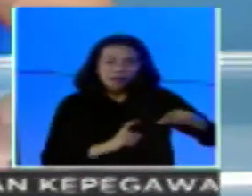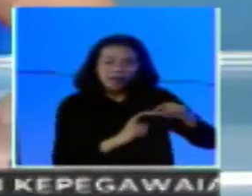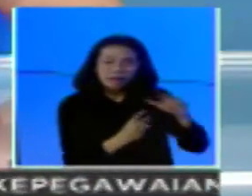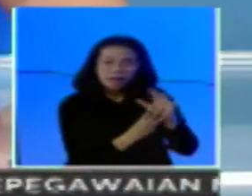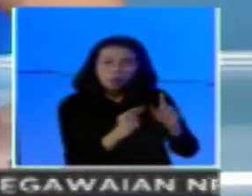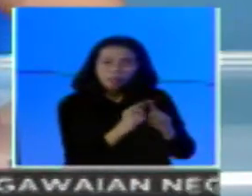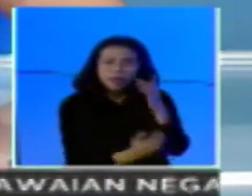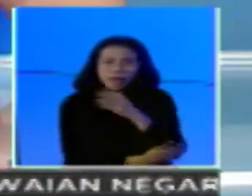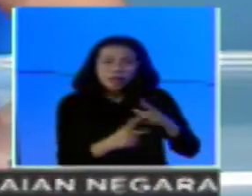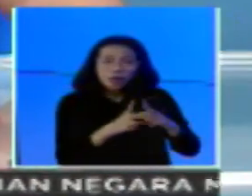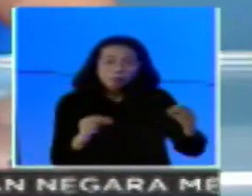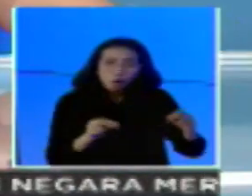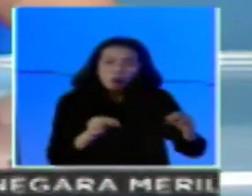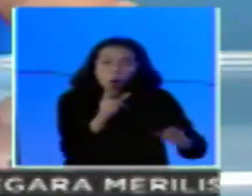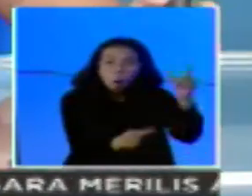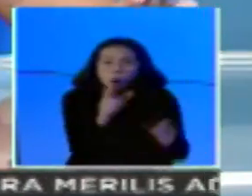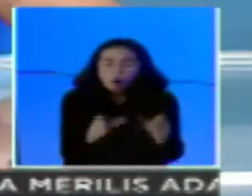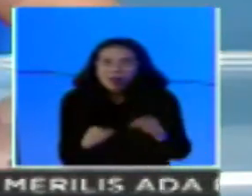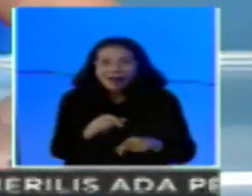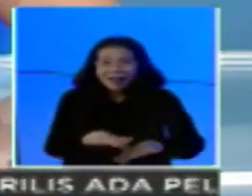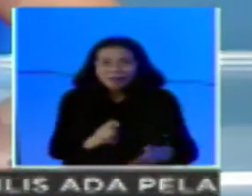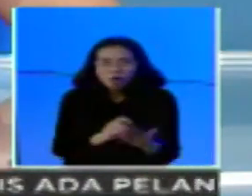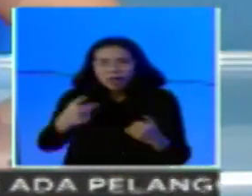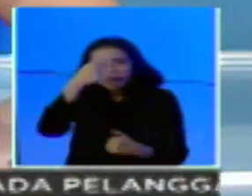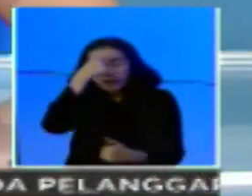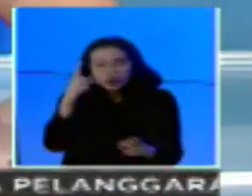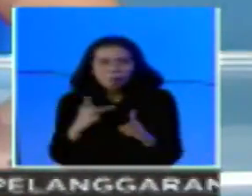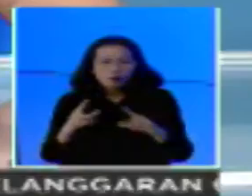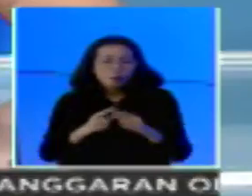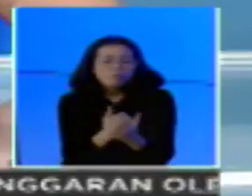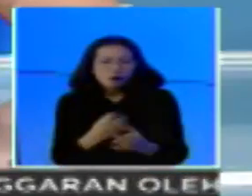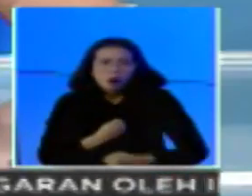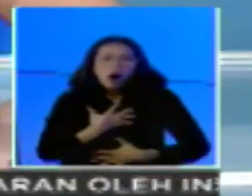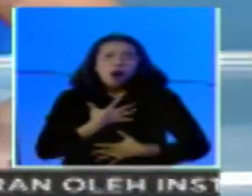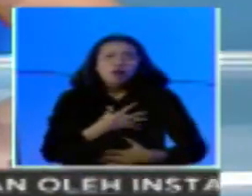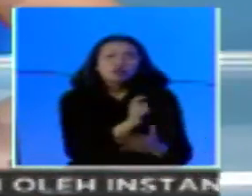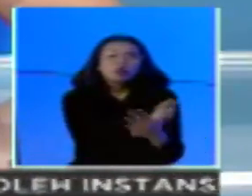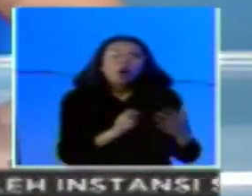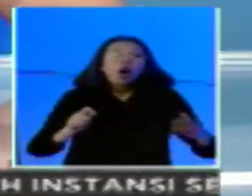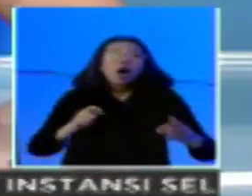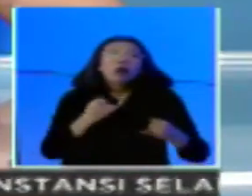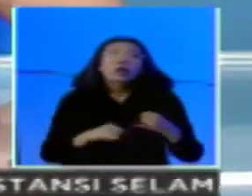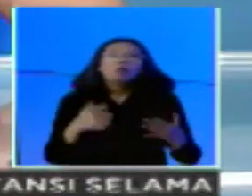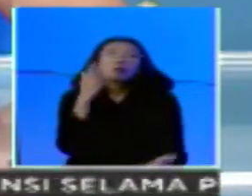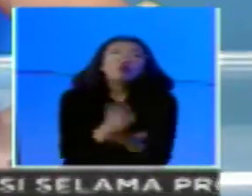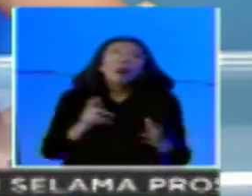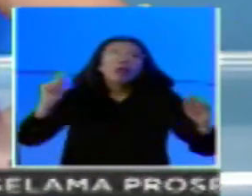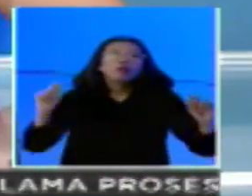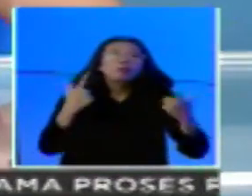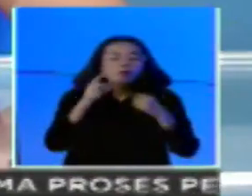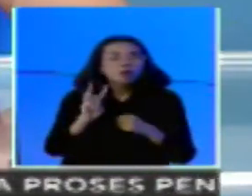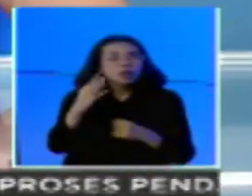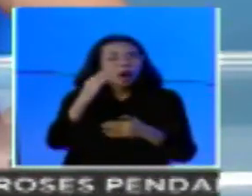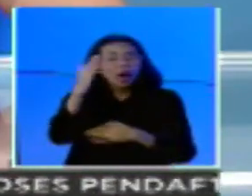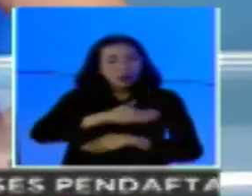Merebaknya penyakit hepatitis A di sebuah SMP negeri di Depok mengejutkan publik. Sekolah meliburkan siswanya dari kegiatan belajar mengajar